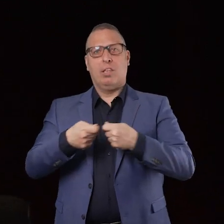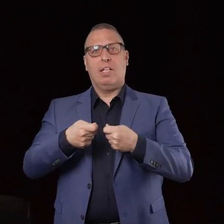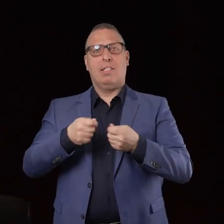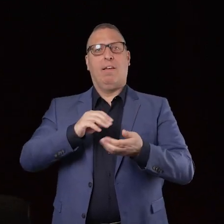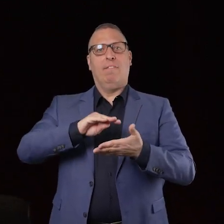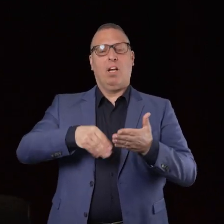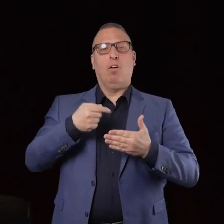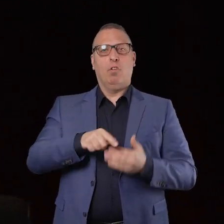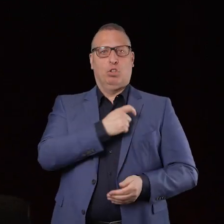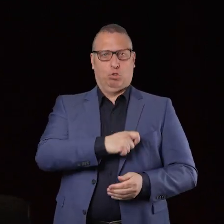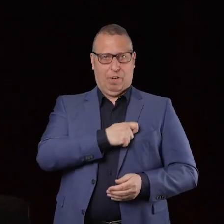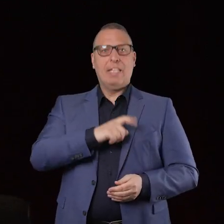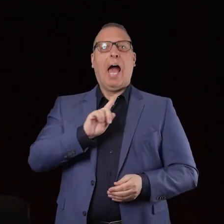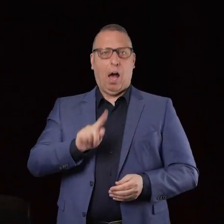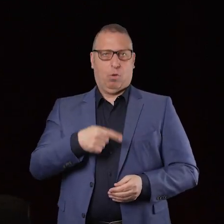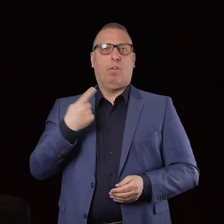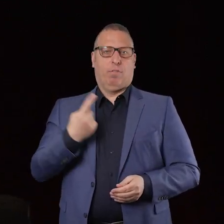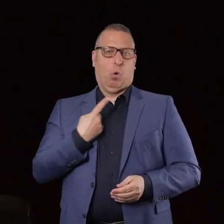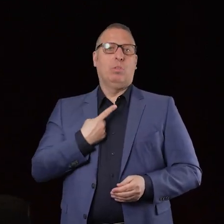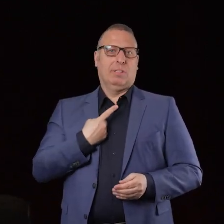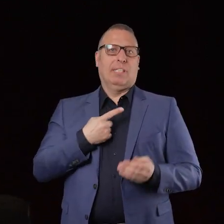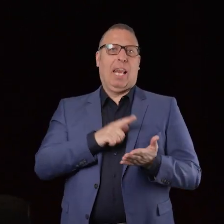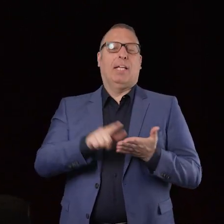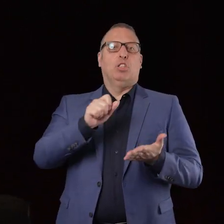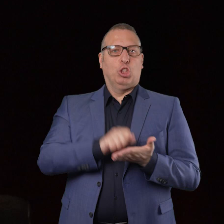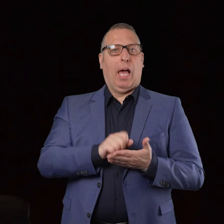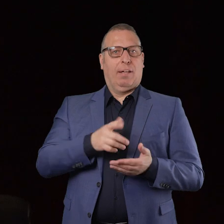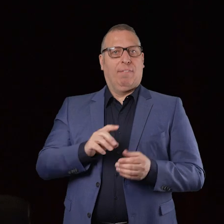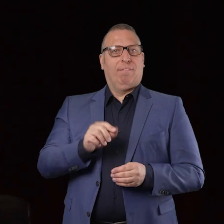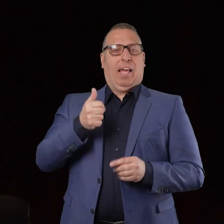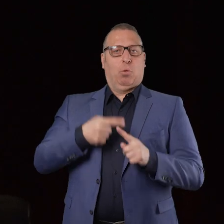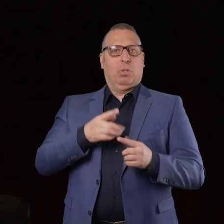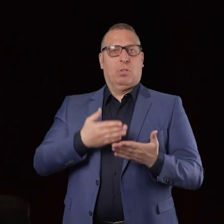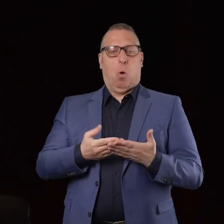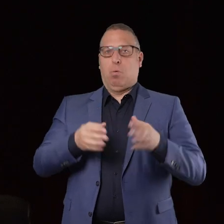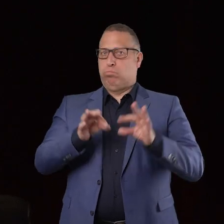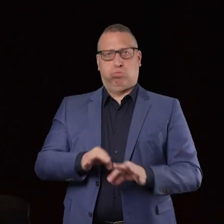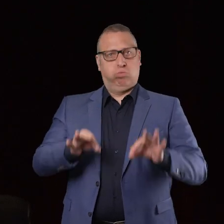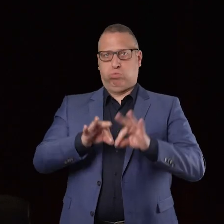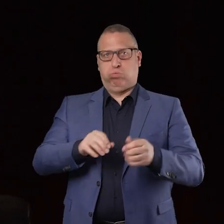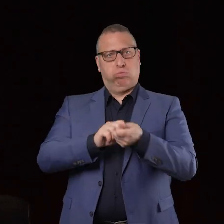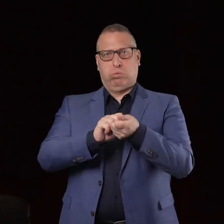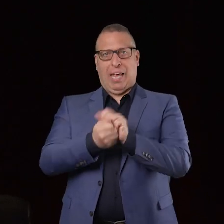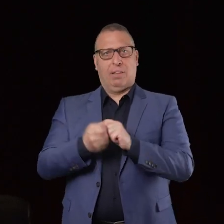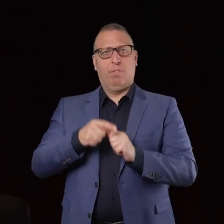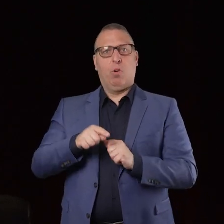für die Schweiz gelten haben, eben auch für unser Land dann massgeblich gewesen sind. Und da hat sich auch nichts geändert am Beitritt jetzt